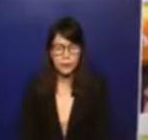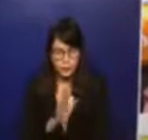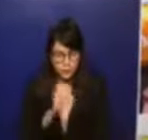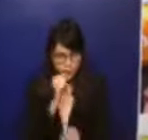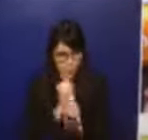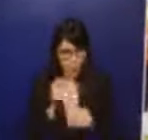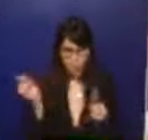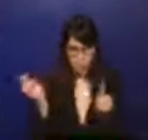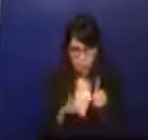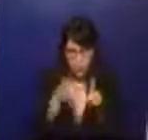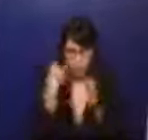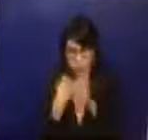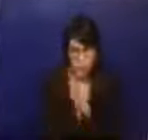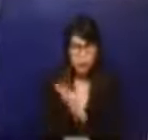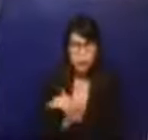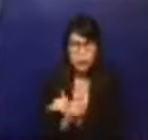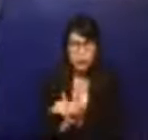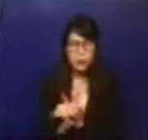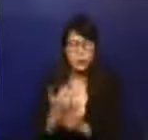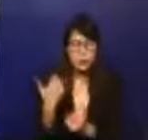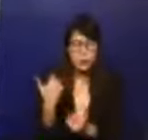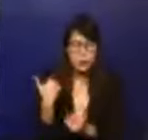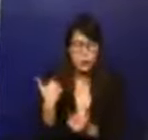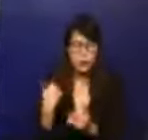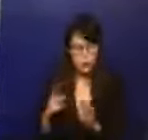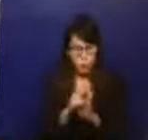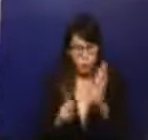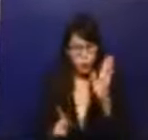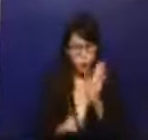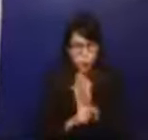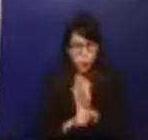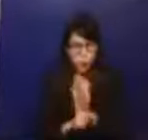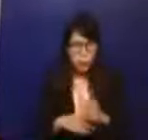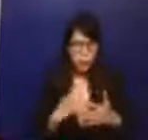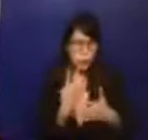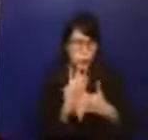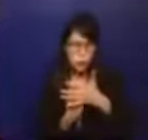านหนีภาษีตามกฎหมายประมวลรัษฎากร